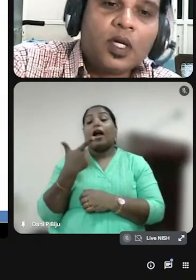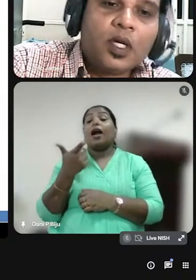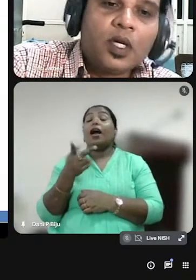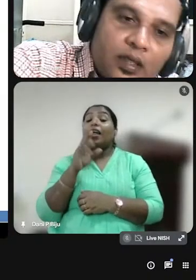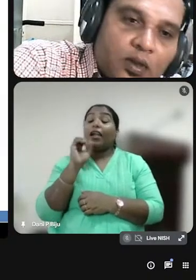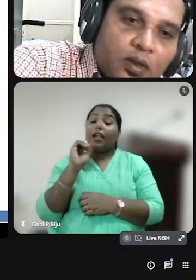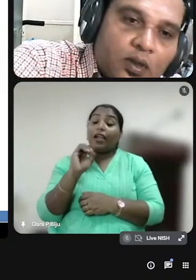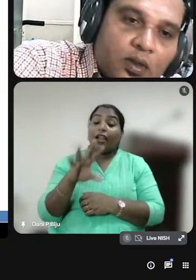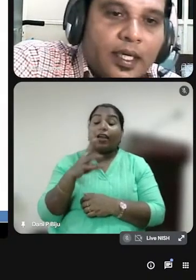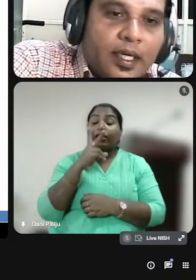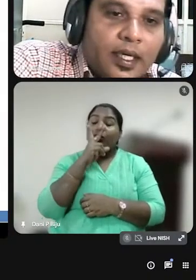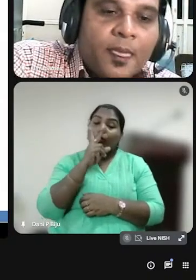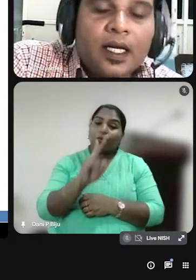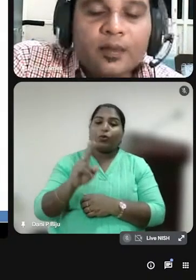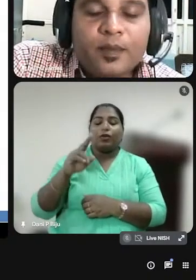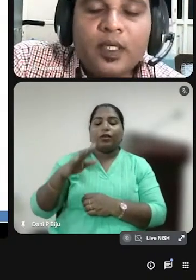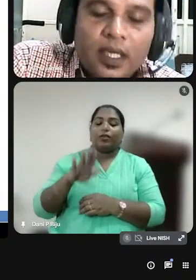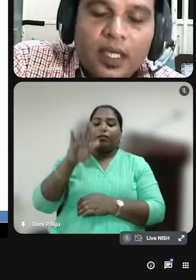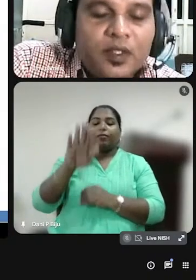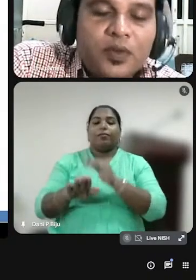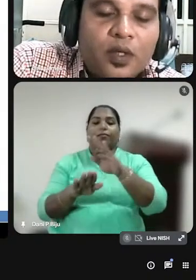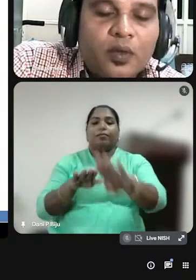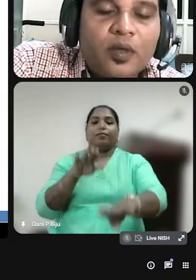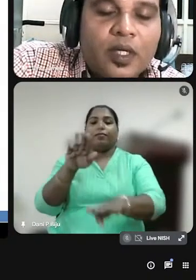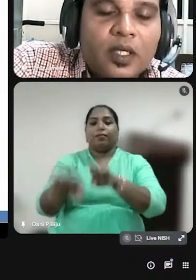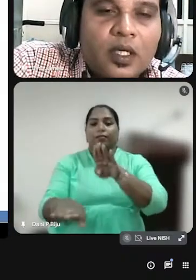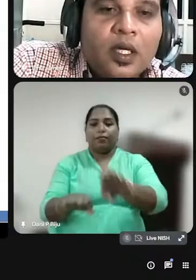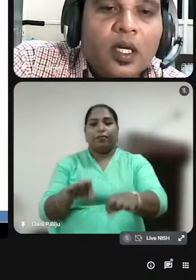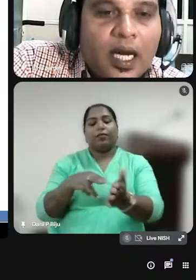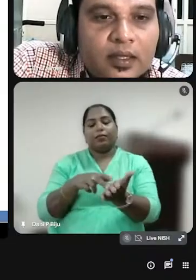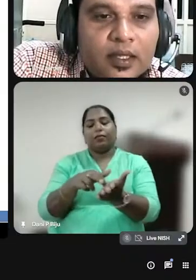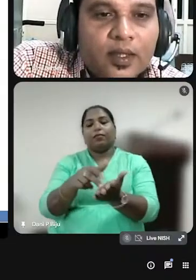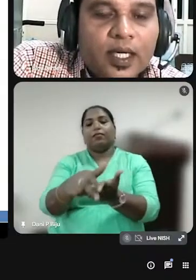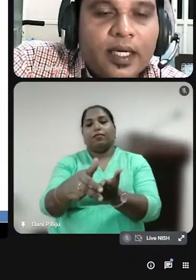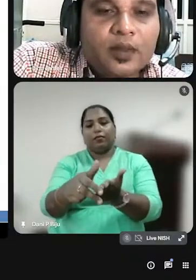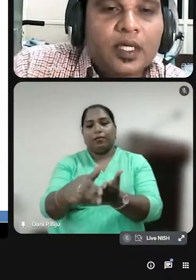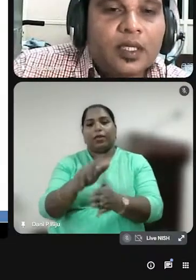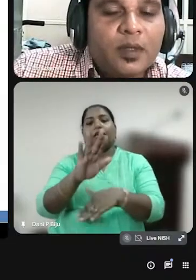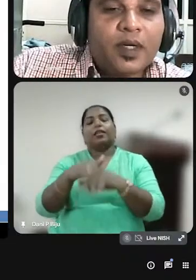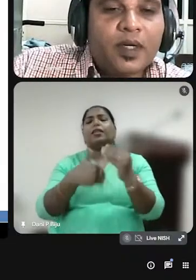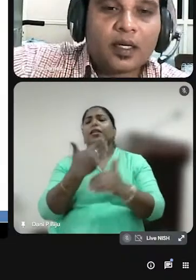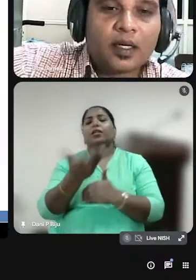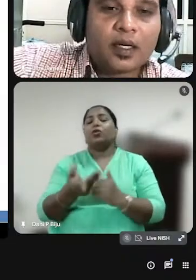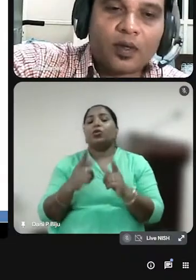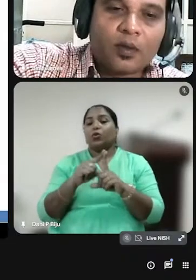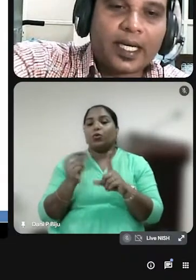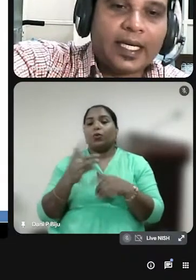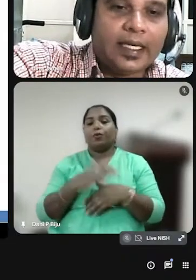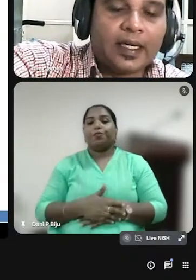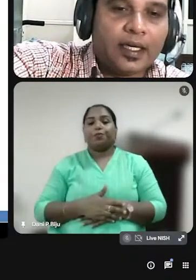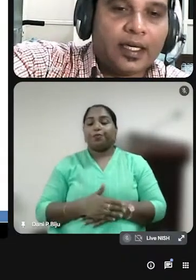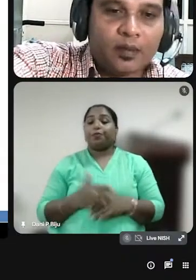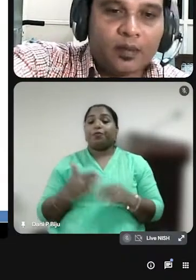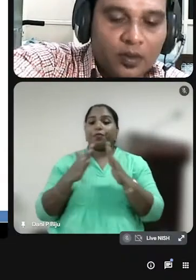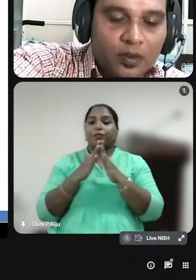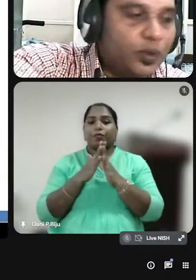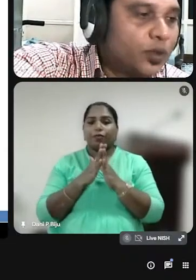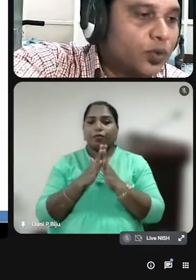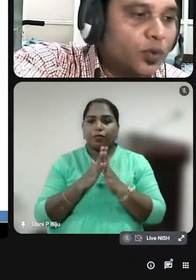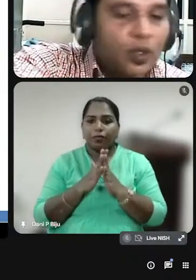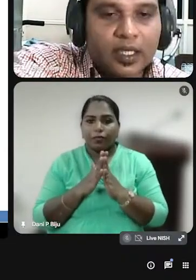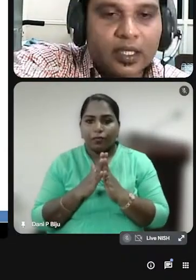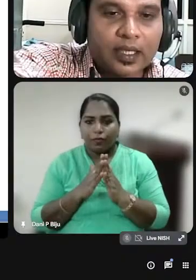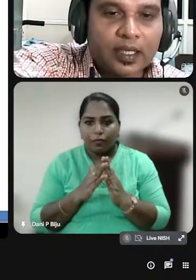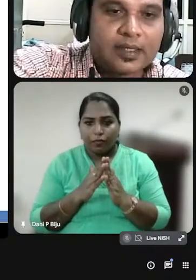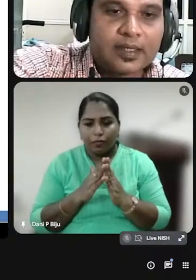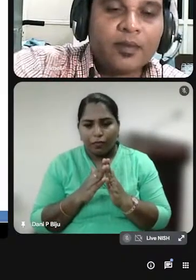വെക്കാമോ, ഇതൊന്നാമത്തെ കാര്യം. അതുപോലെ അത് വിഷ്വൽ ക്യൂവിൽ വരുന്നു. അടുത്ത ഒരു കാര്യം എന്ന് പറഞ്ഞാൽ നമ്മുടെ വീട്ടിലൊക്കെ മിക്കവാറും ടൈലുകളായിരിക്കും,